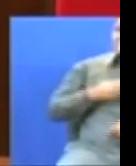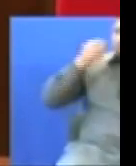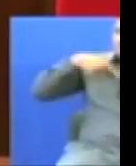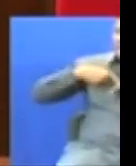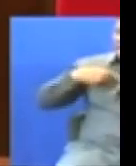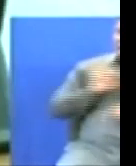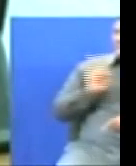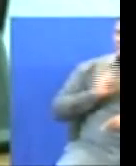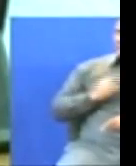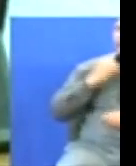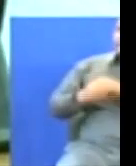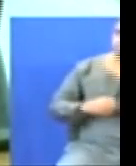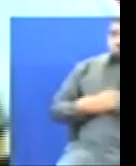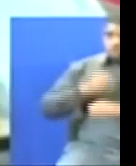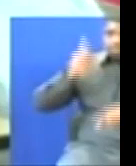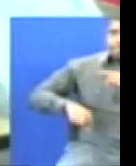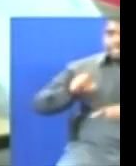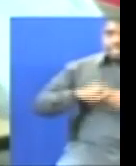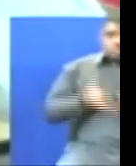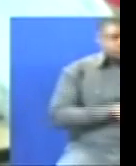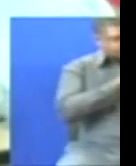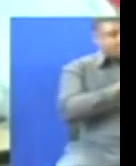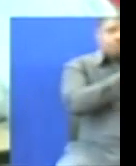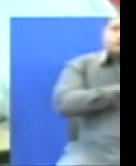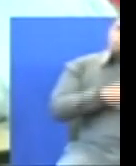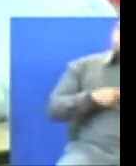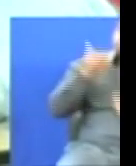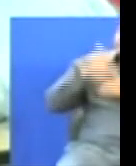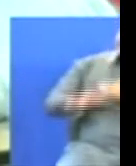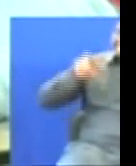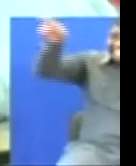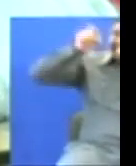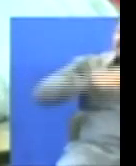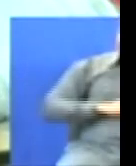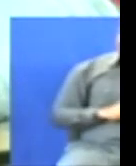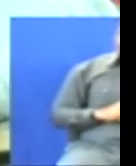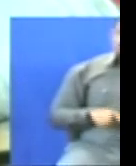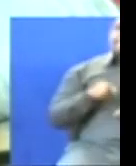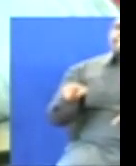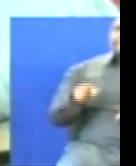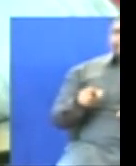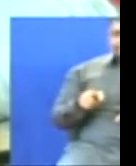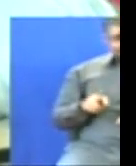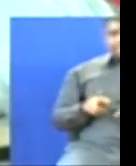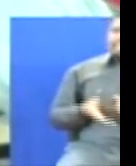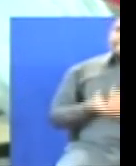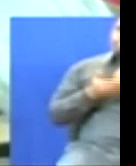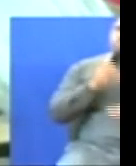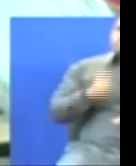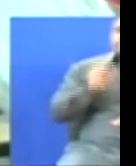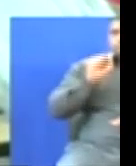hatua kupambana ili kuwasaidia wananchi wetu walioko kule nje. Na huo mheshimiwa naibu spika ndio